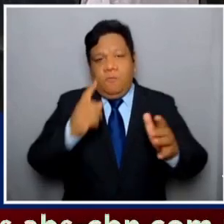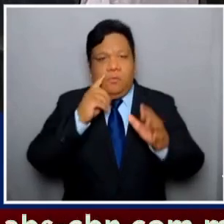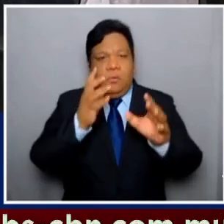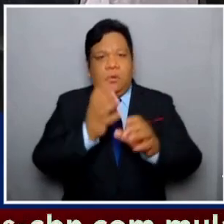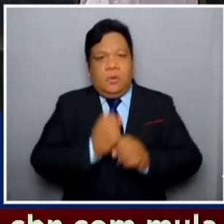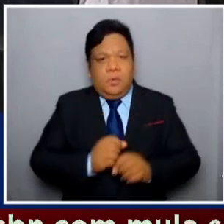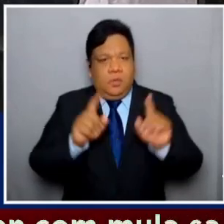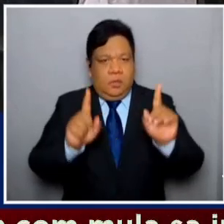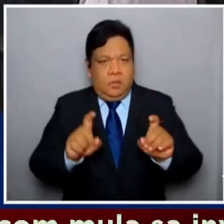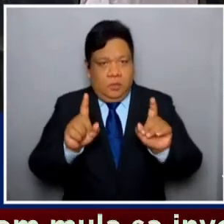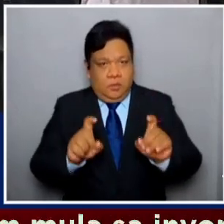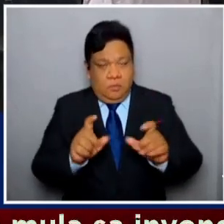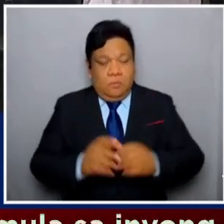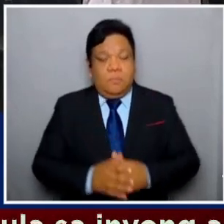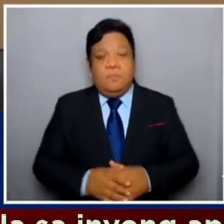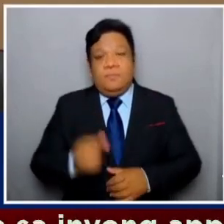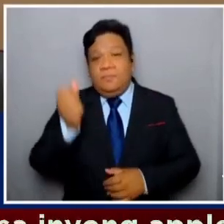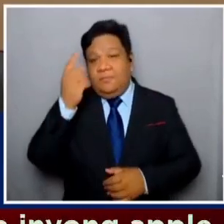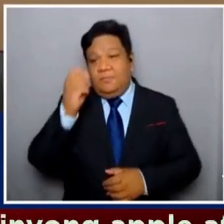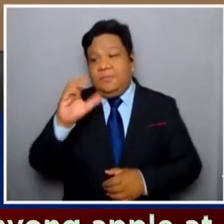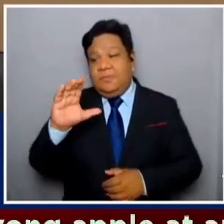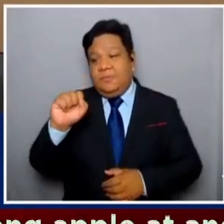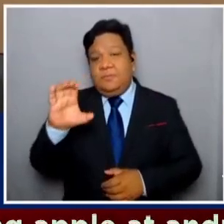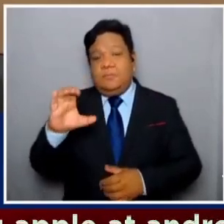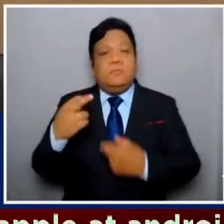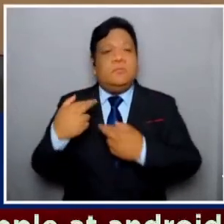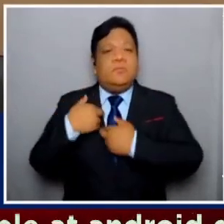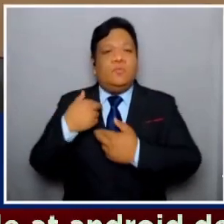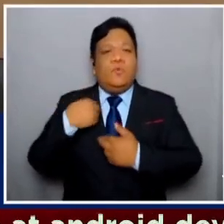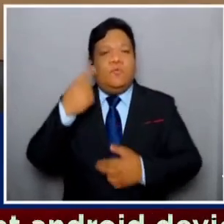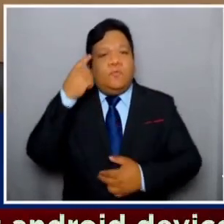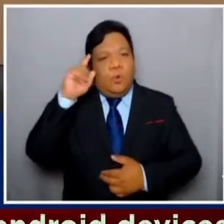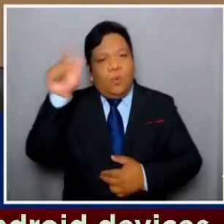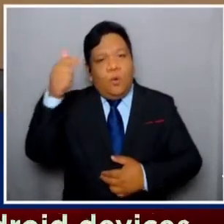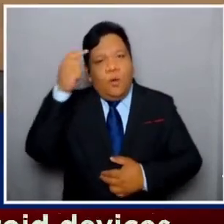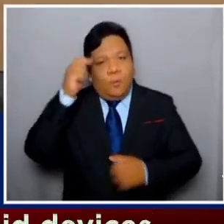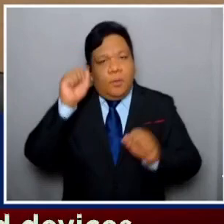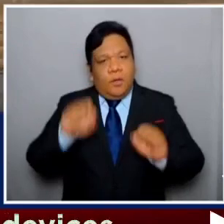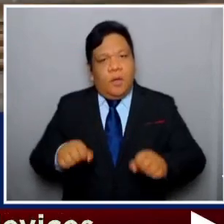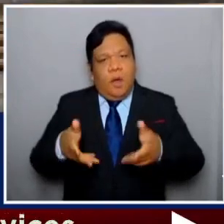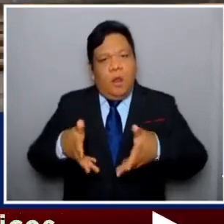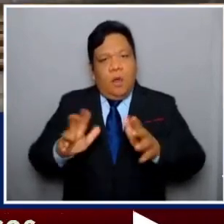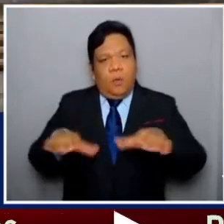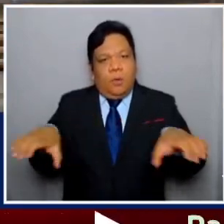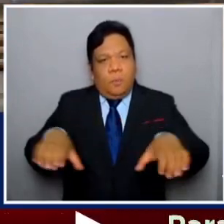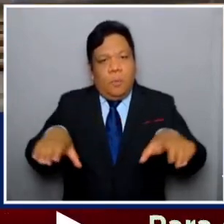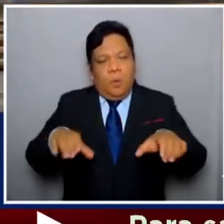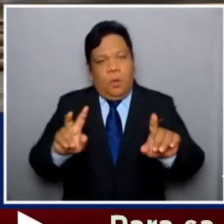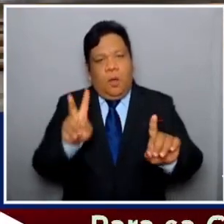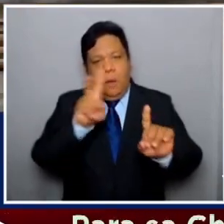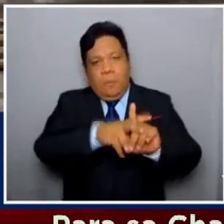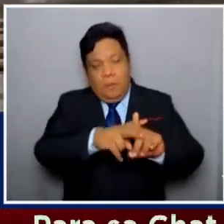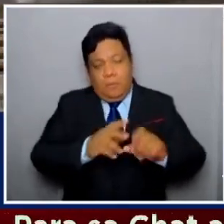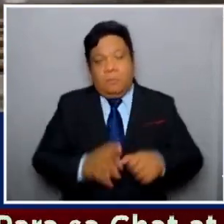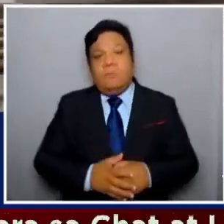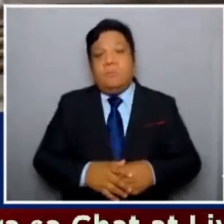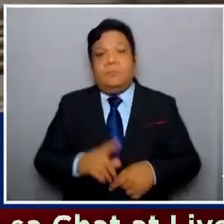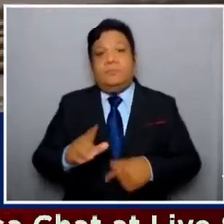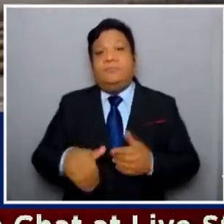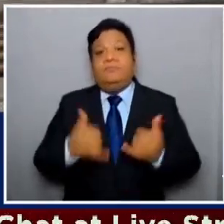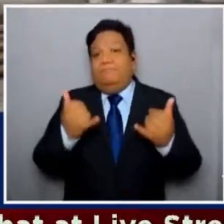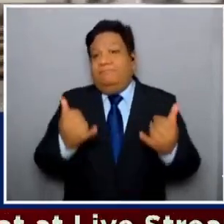pagsusulit. Ang CSC ang nagsasagawa ng civil service exams para sa mga gustong pumasok sa gobyerno. Sa ngayon,